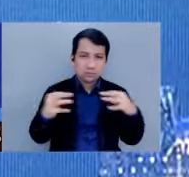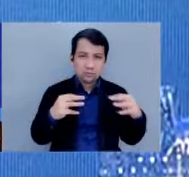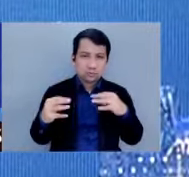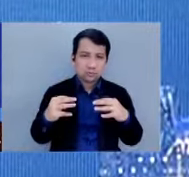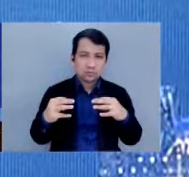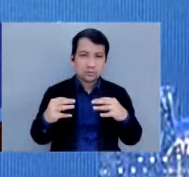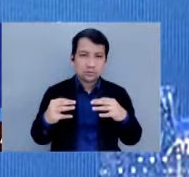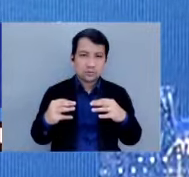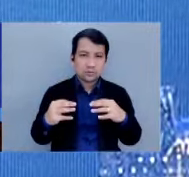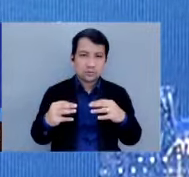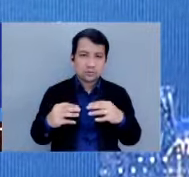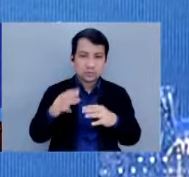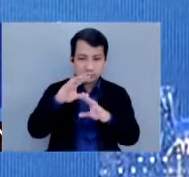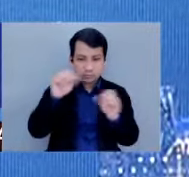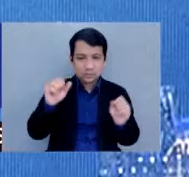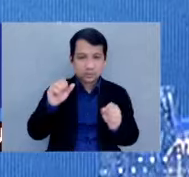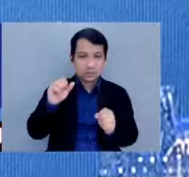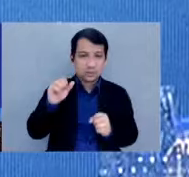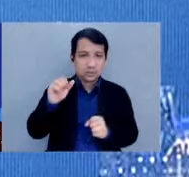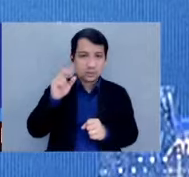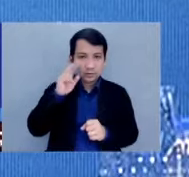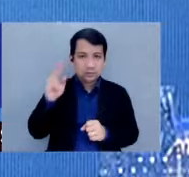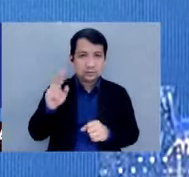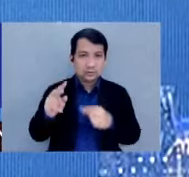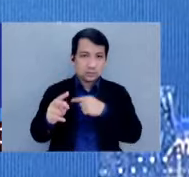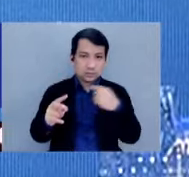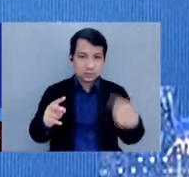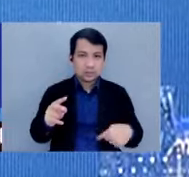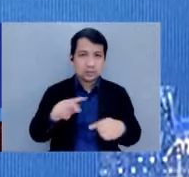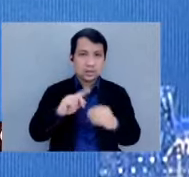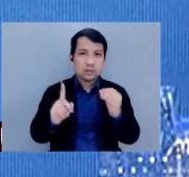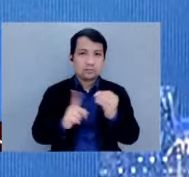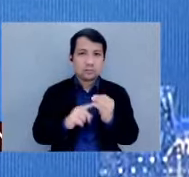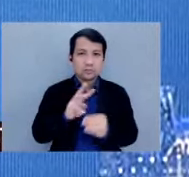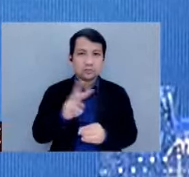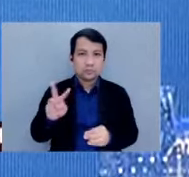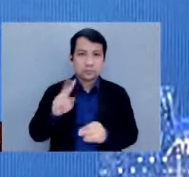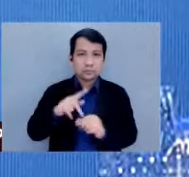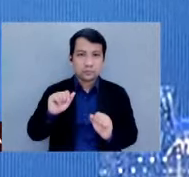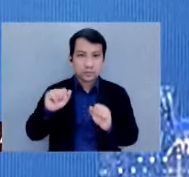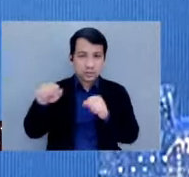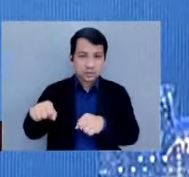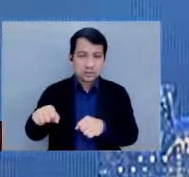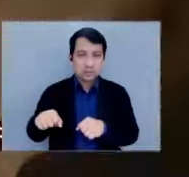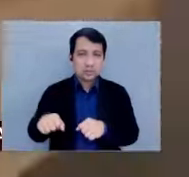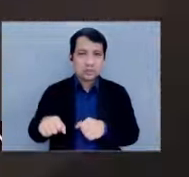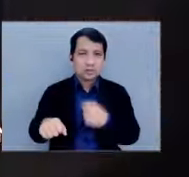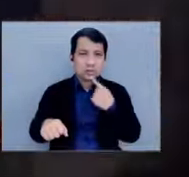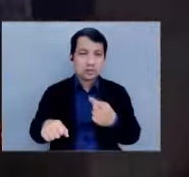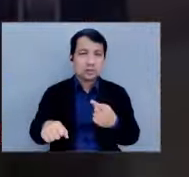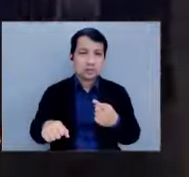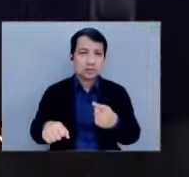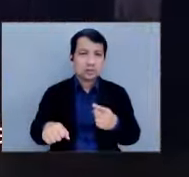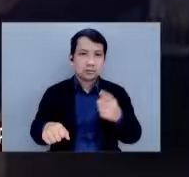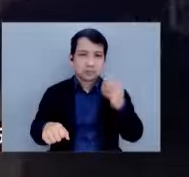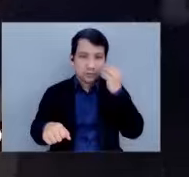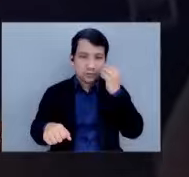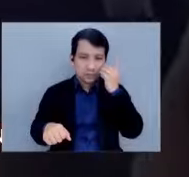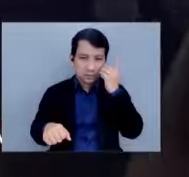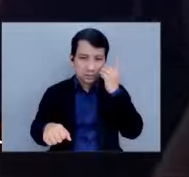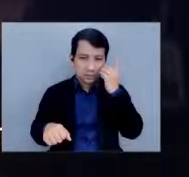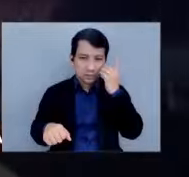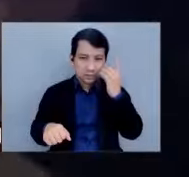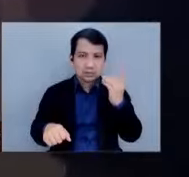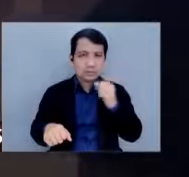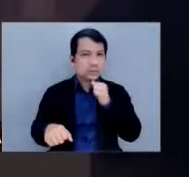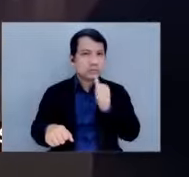ni PBBM sa China, kaugnay ng isyu sa West Philippine Sea. Ayon kay House Majority Leader Manix Dalipe,